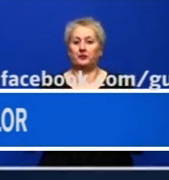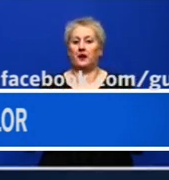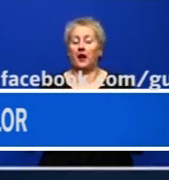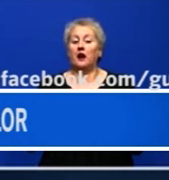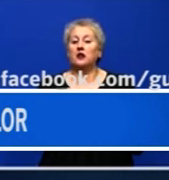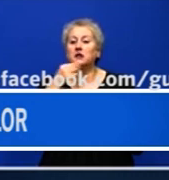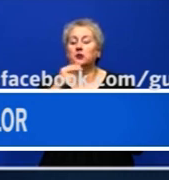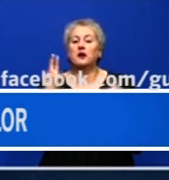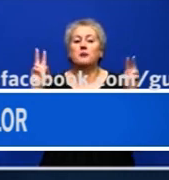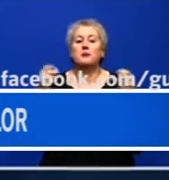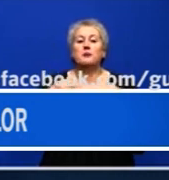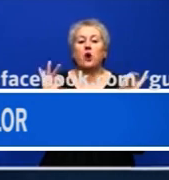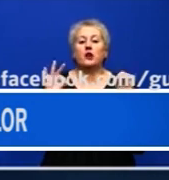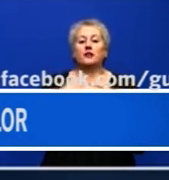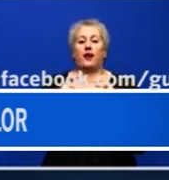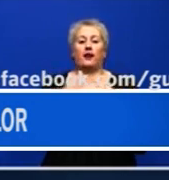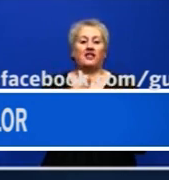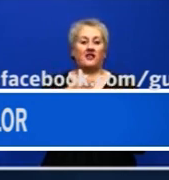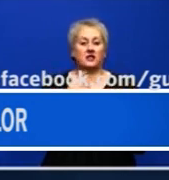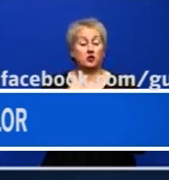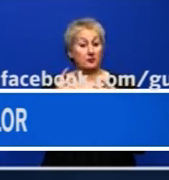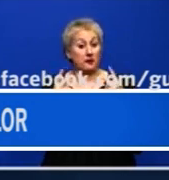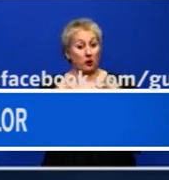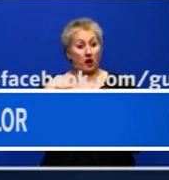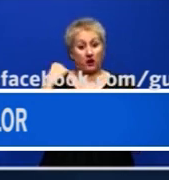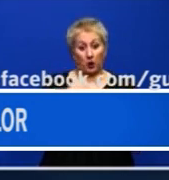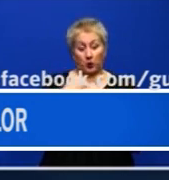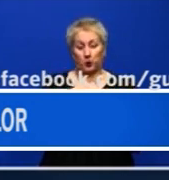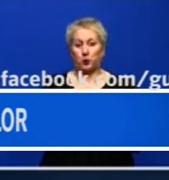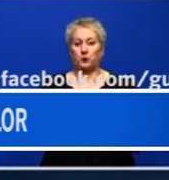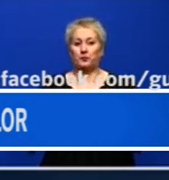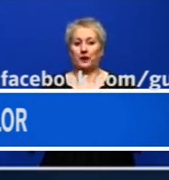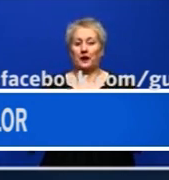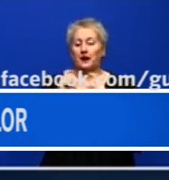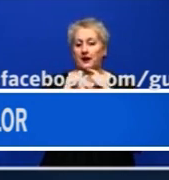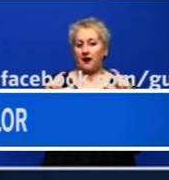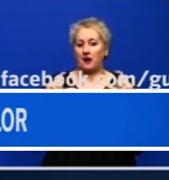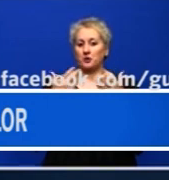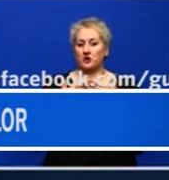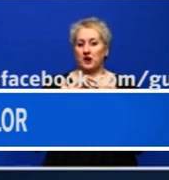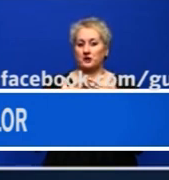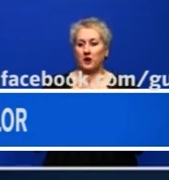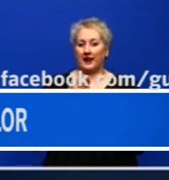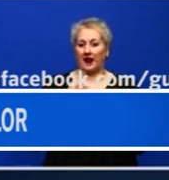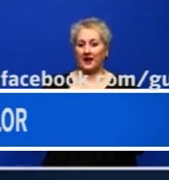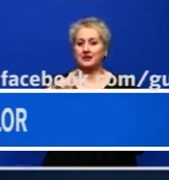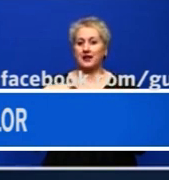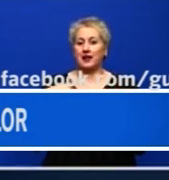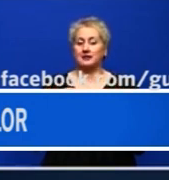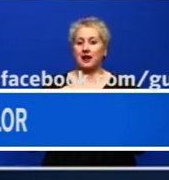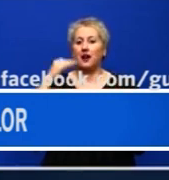sunt metodele de intervenție. Cel mai important lucru în cazul acestor intervenții